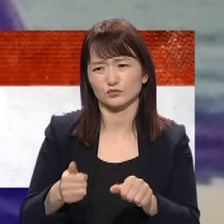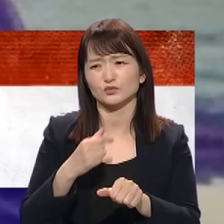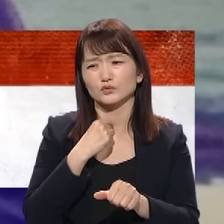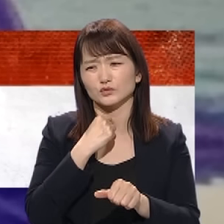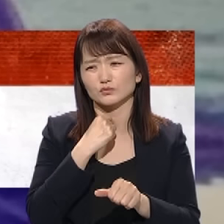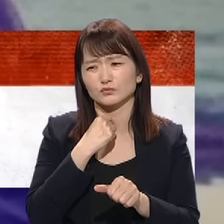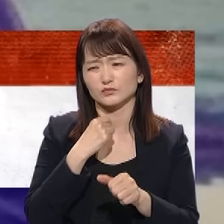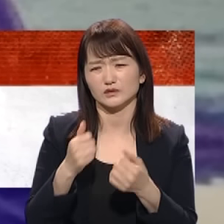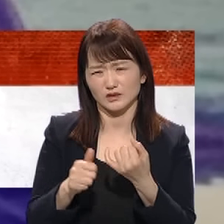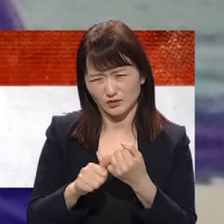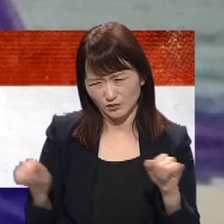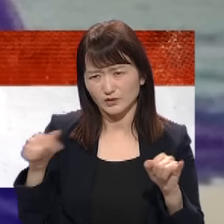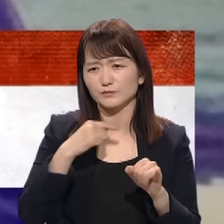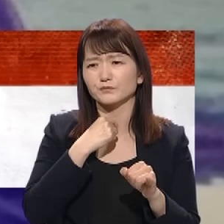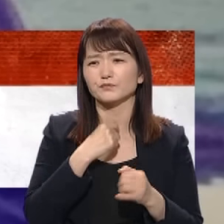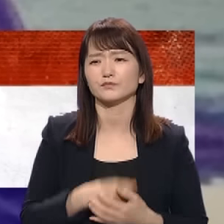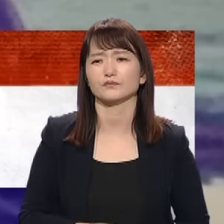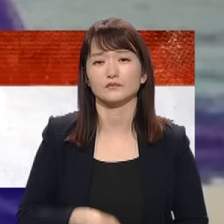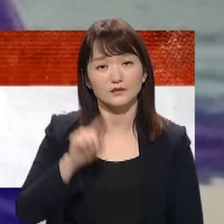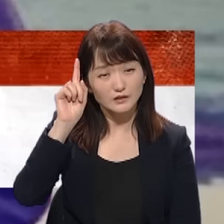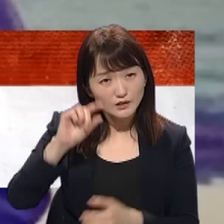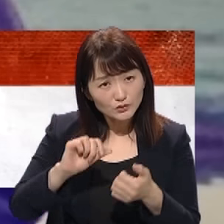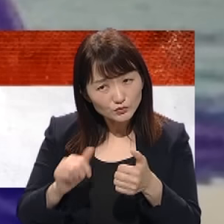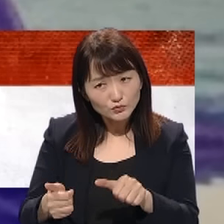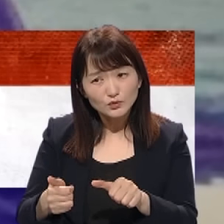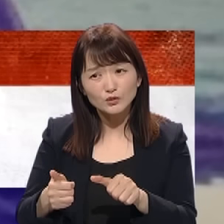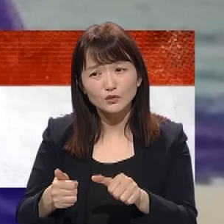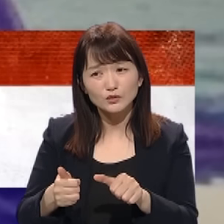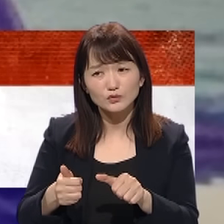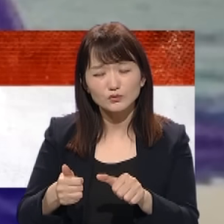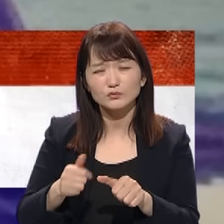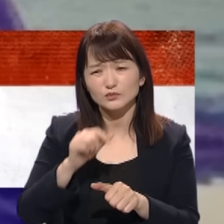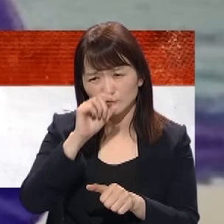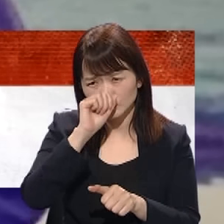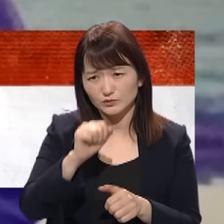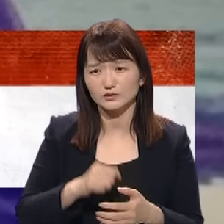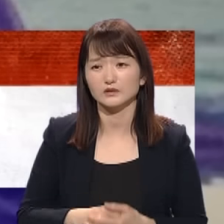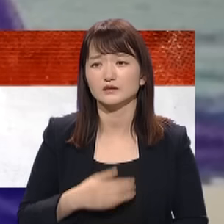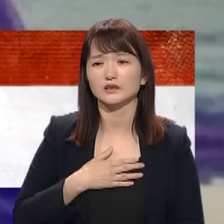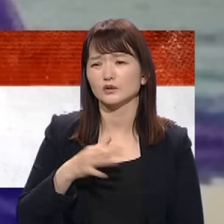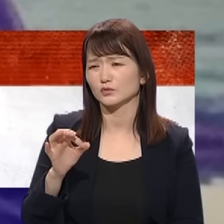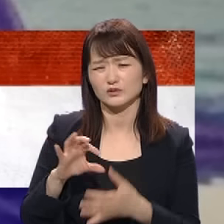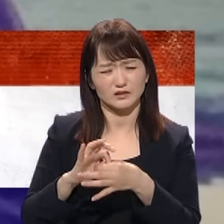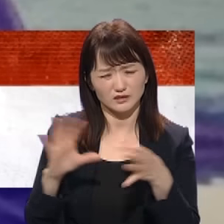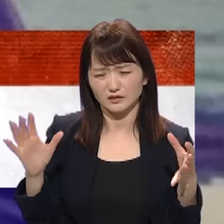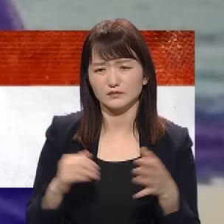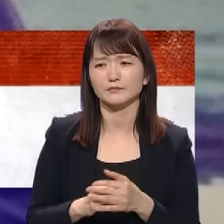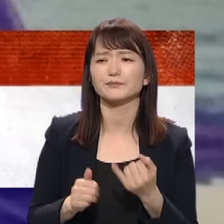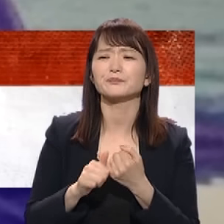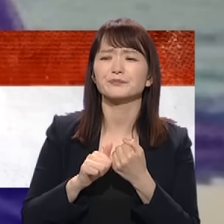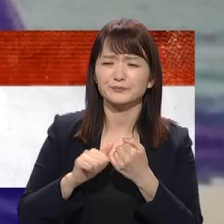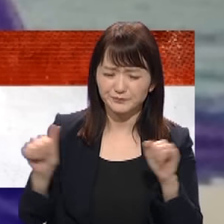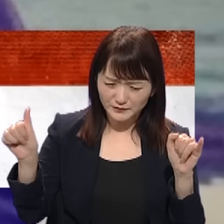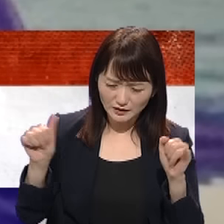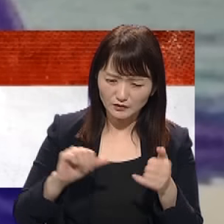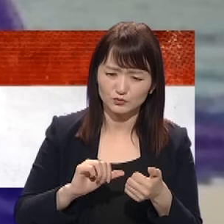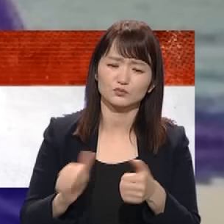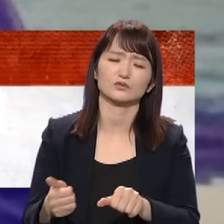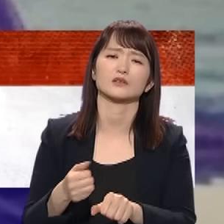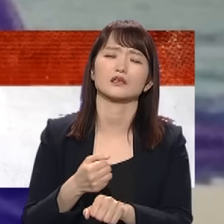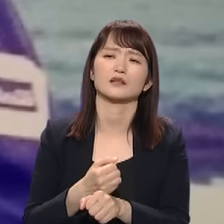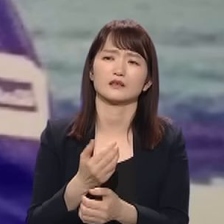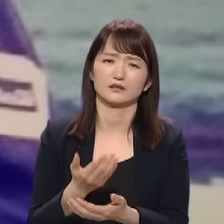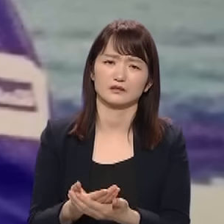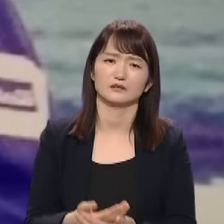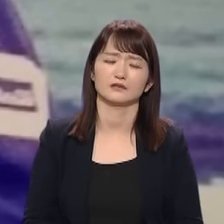싶다 이거죠. 그러고 내 죽어도 죽었으면 소원이 없겠다는 거예요. 나는 돈이고 뭐고 다 싫대요. 이혼만 하고 죽게 해달래요.